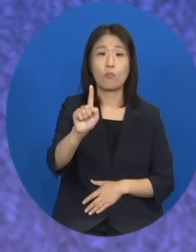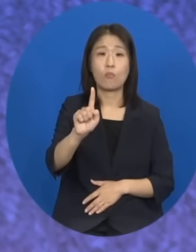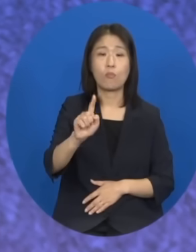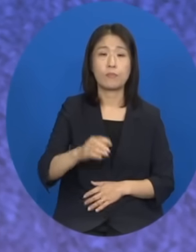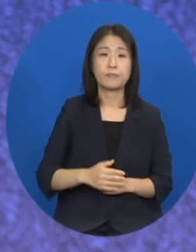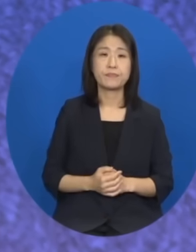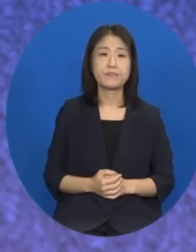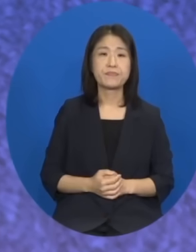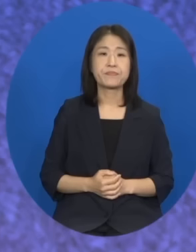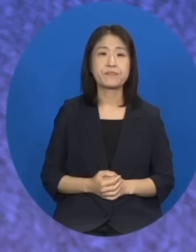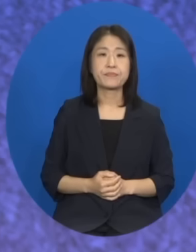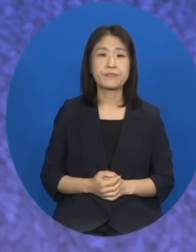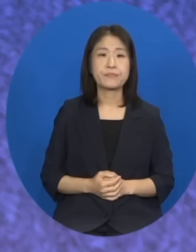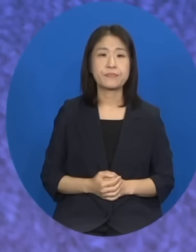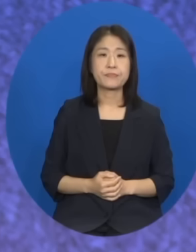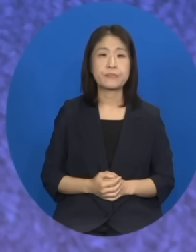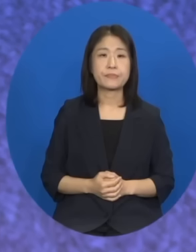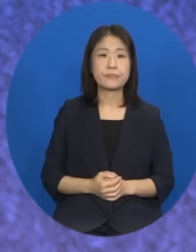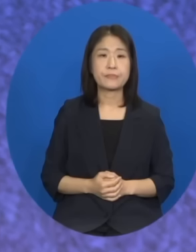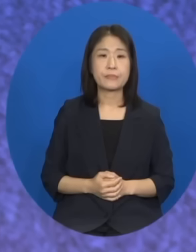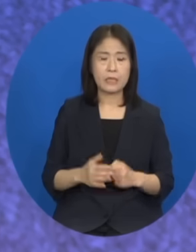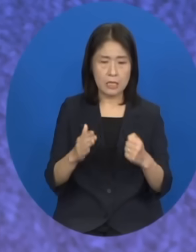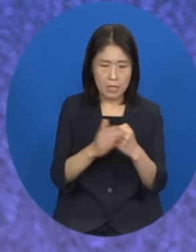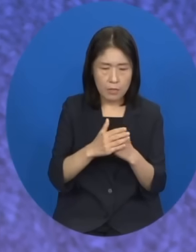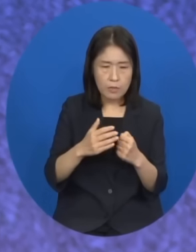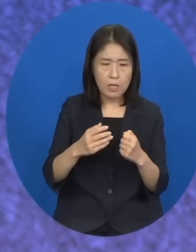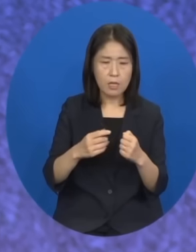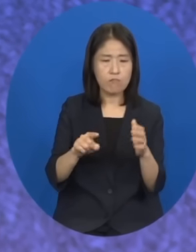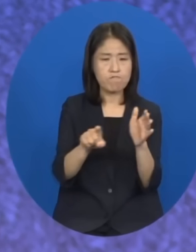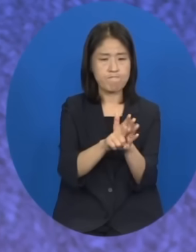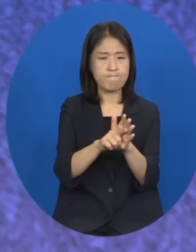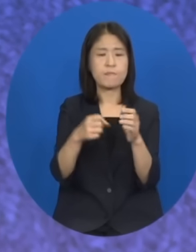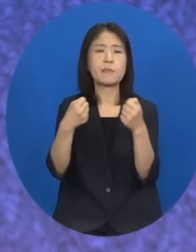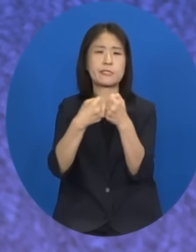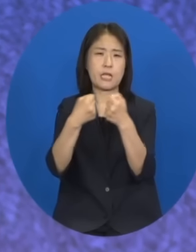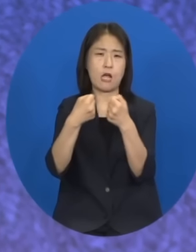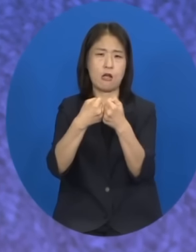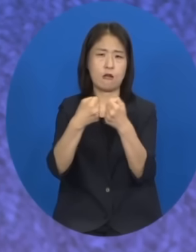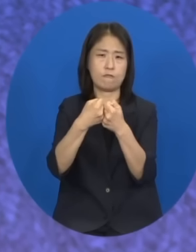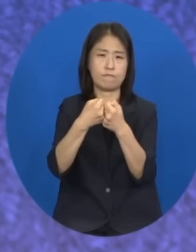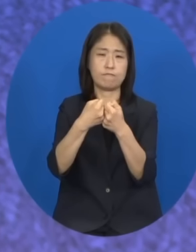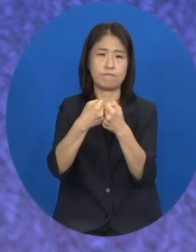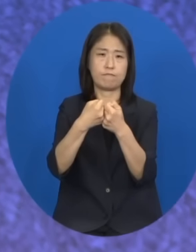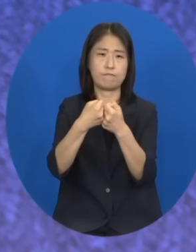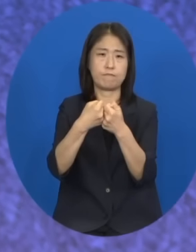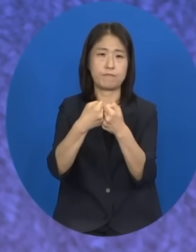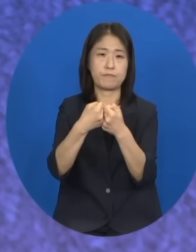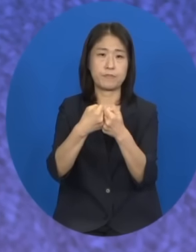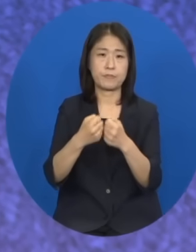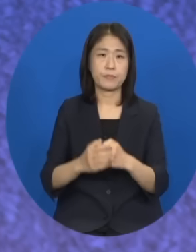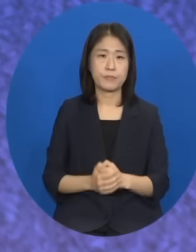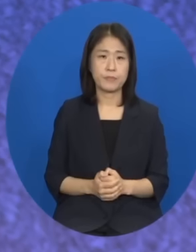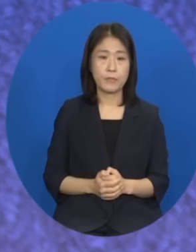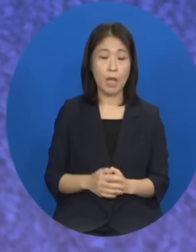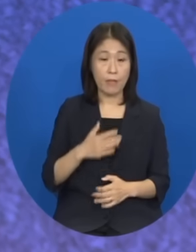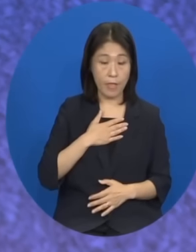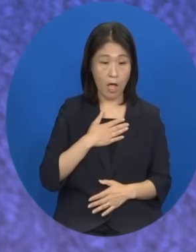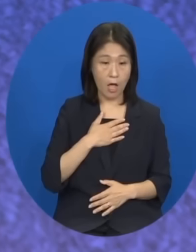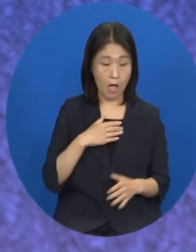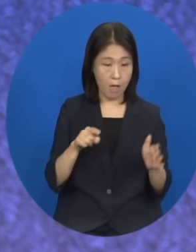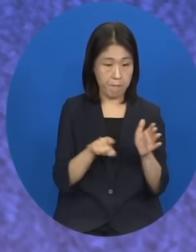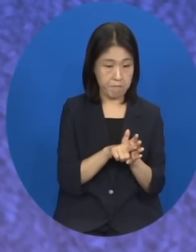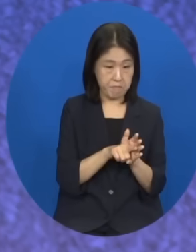그래서 믿음의 싸움이라고 하는 거예요. 내가 믿으려고 하면 금방 믿어지는